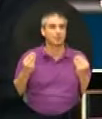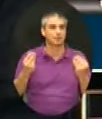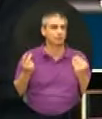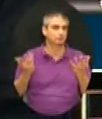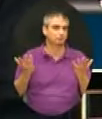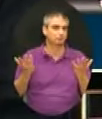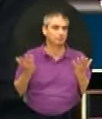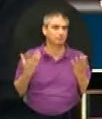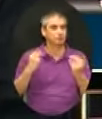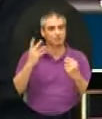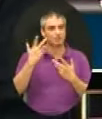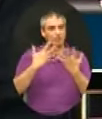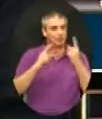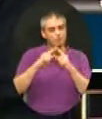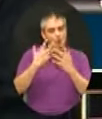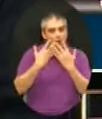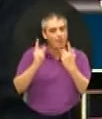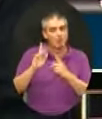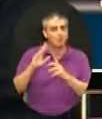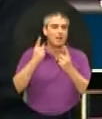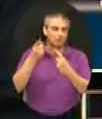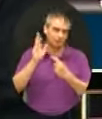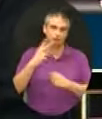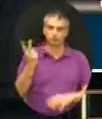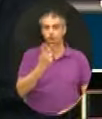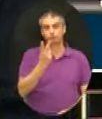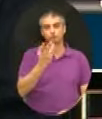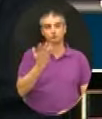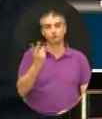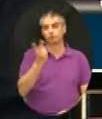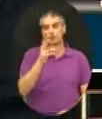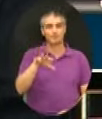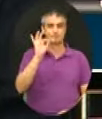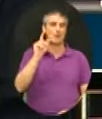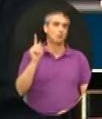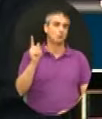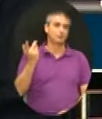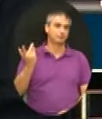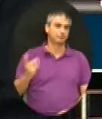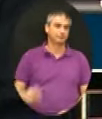יותר אי בהירות שם. אז בגלל זה שניהם בחרו